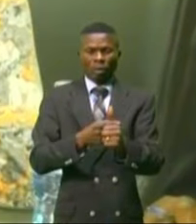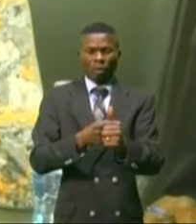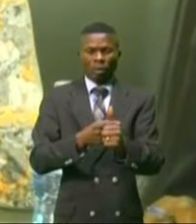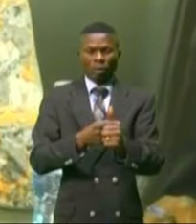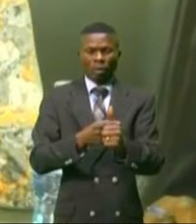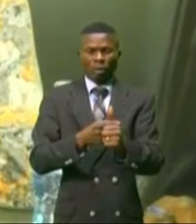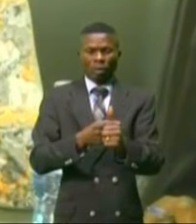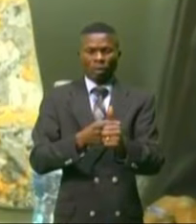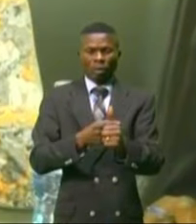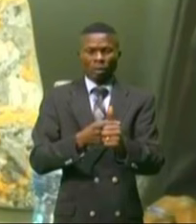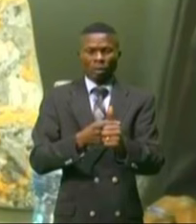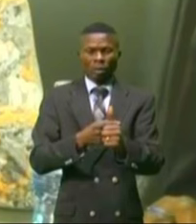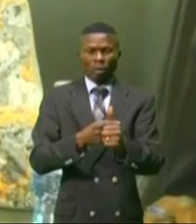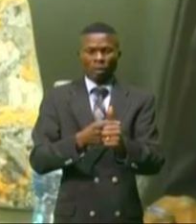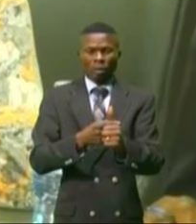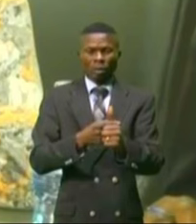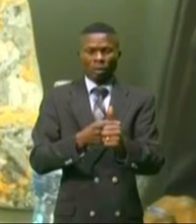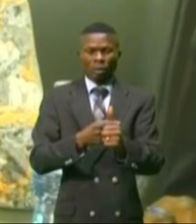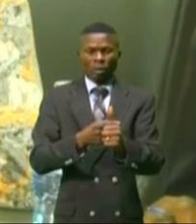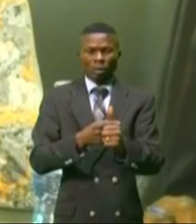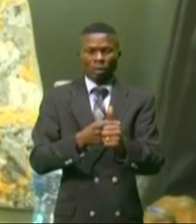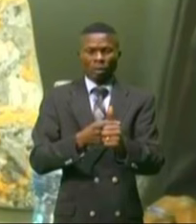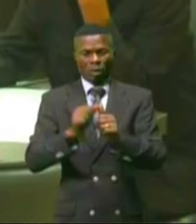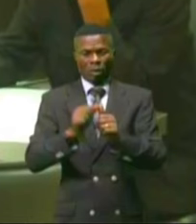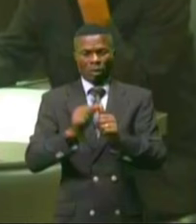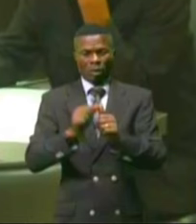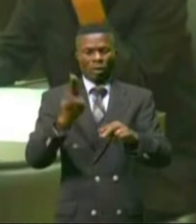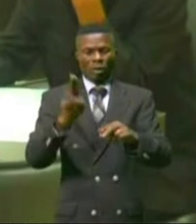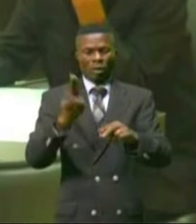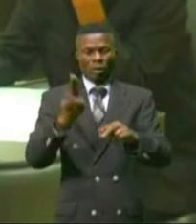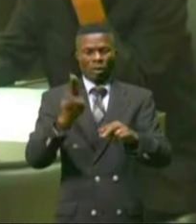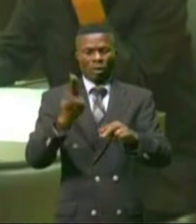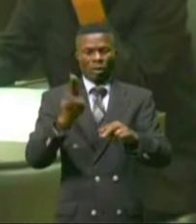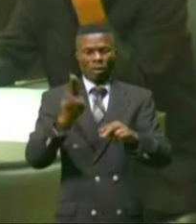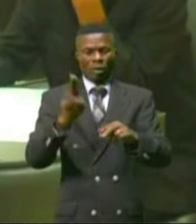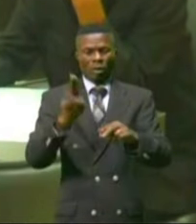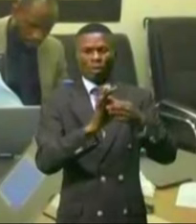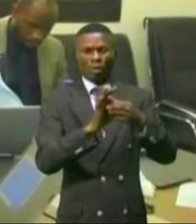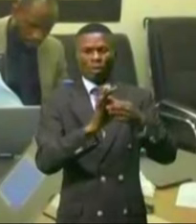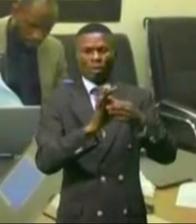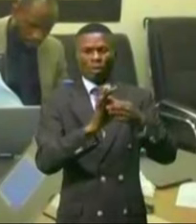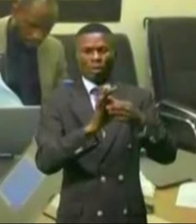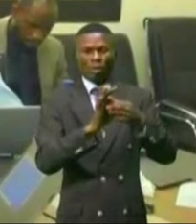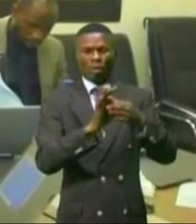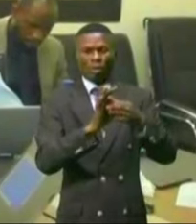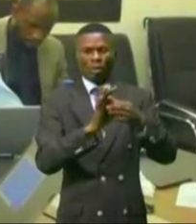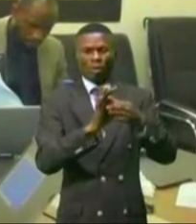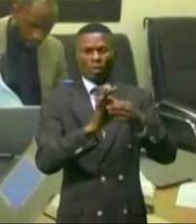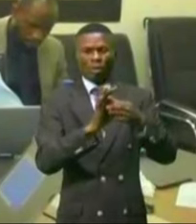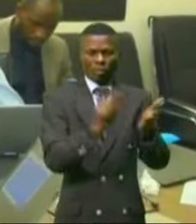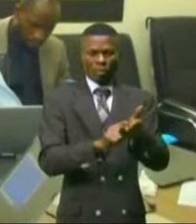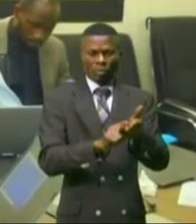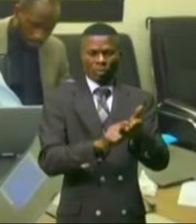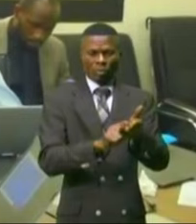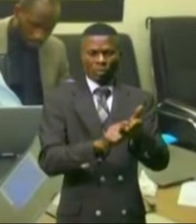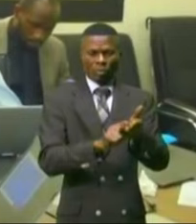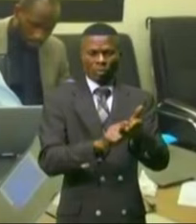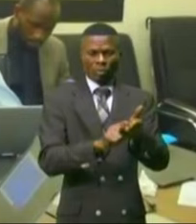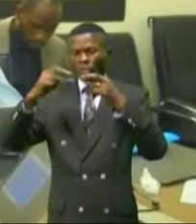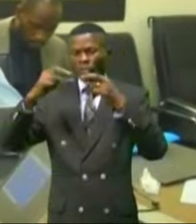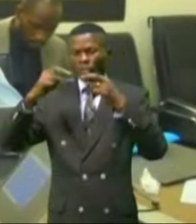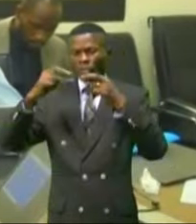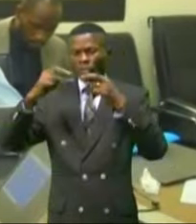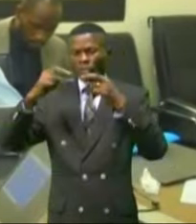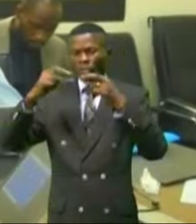la biodiversité et la réflexion sur la mise en place du cadre de collaboration entre l'équipe de la Task Force et le centre en question.